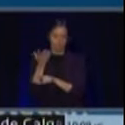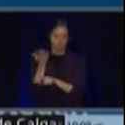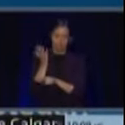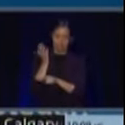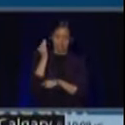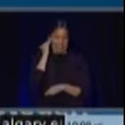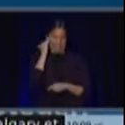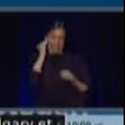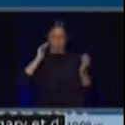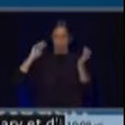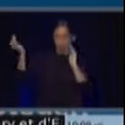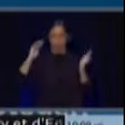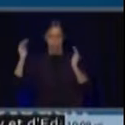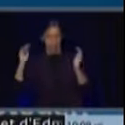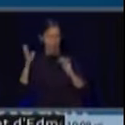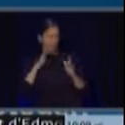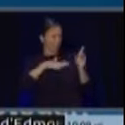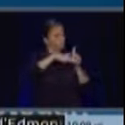États-Unis.